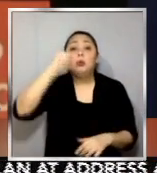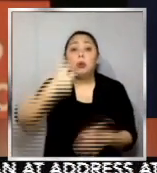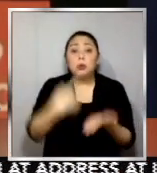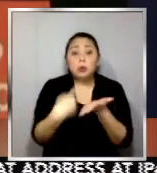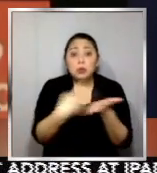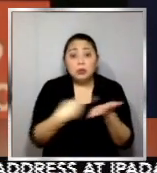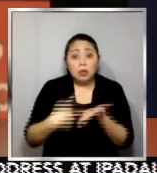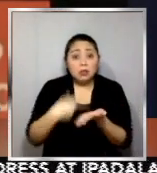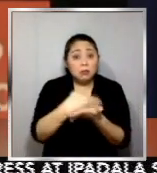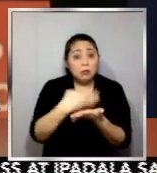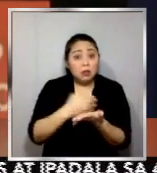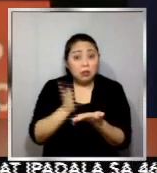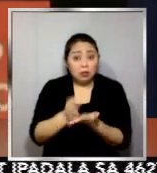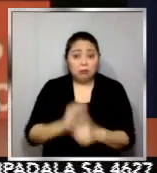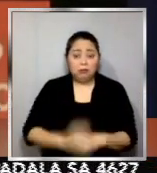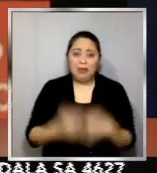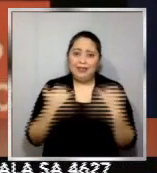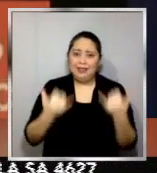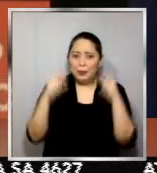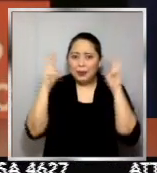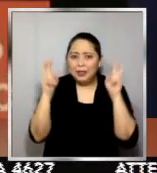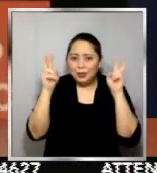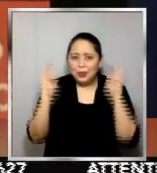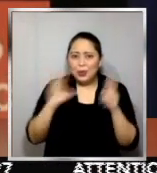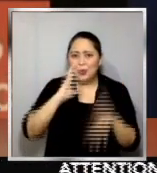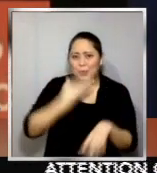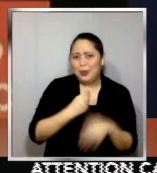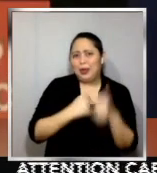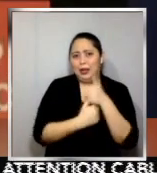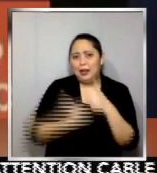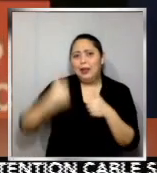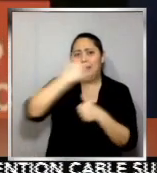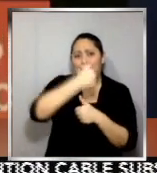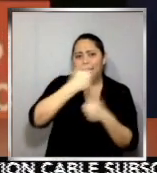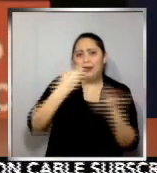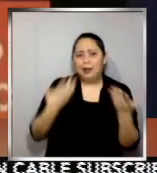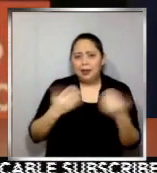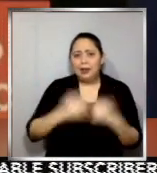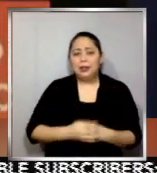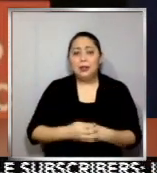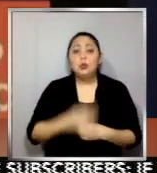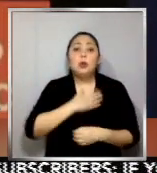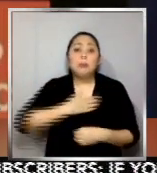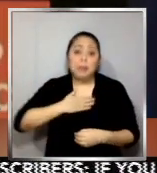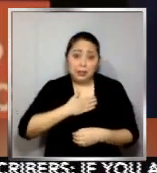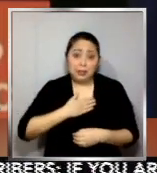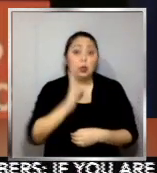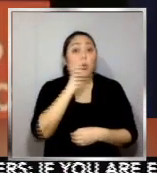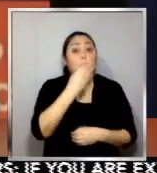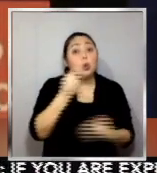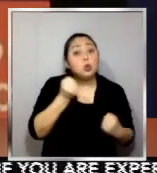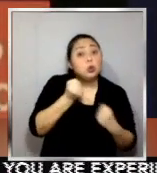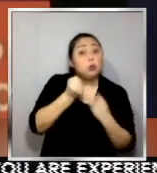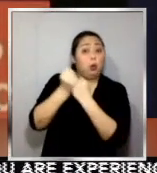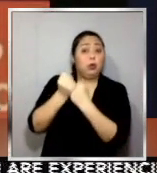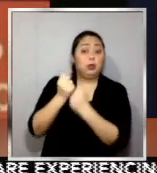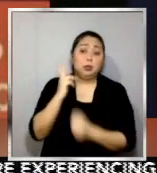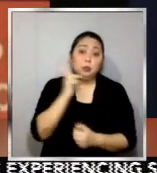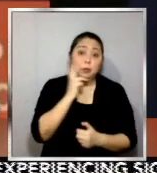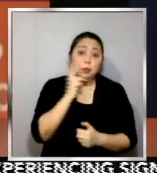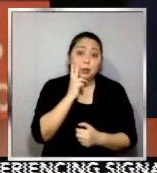nais iwasan sana ng presidente. Sa panawagan po, doon sa sumusuporta kay presidente, doon sa naniniwala pa kay